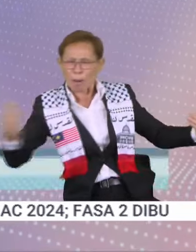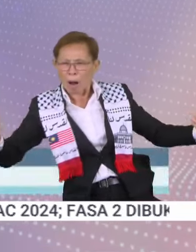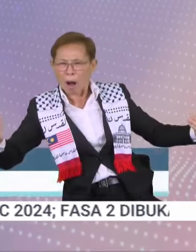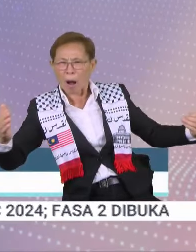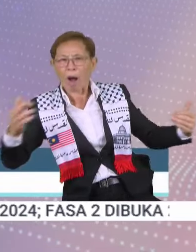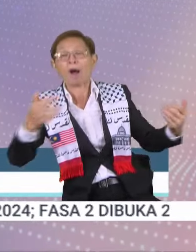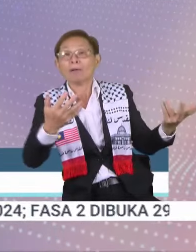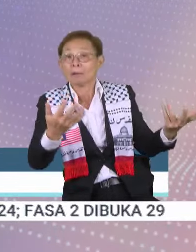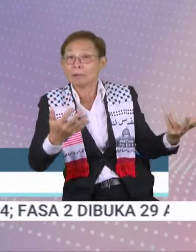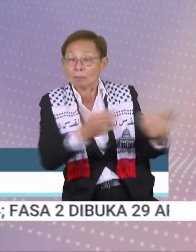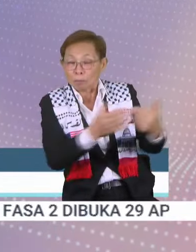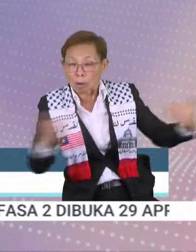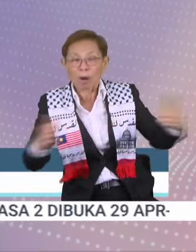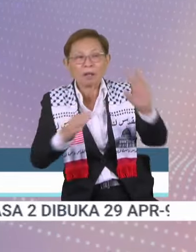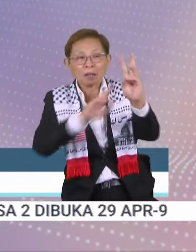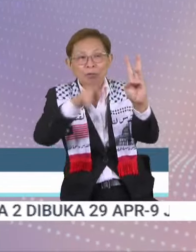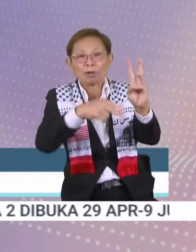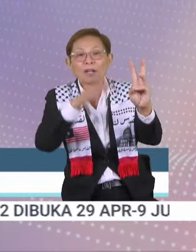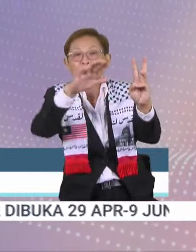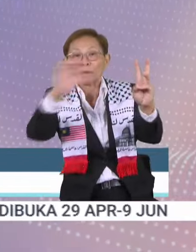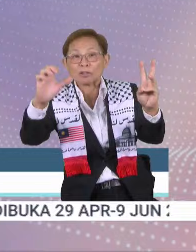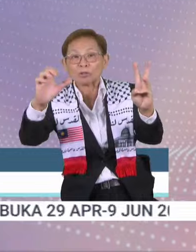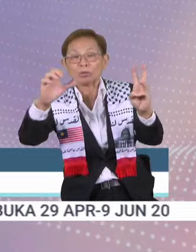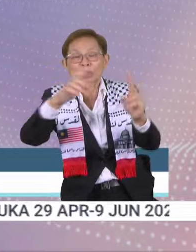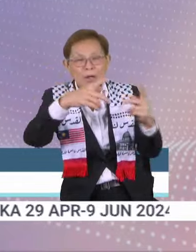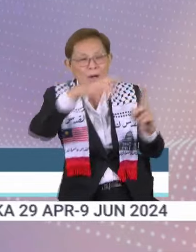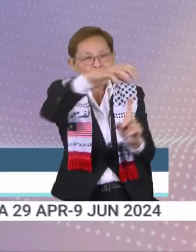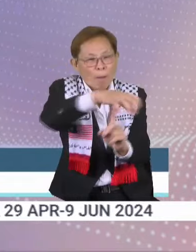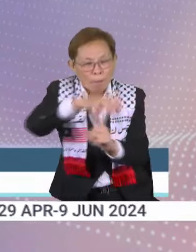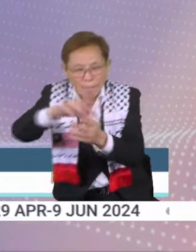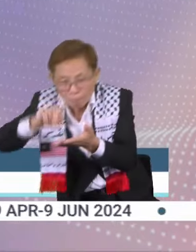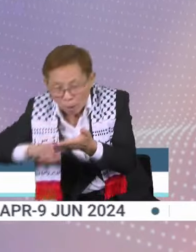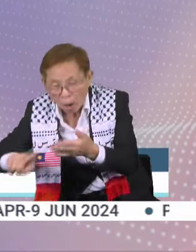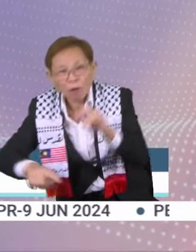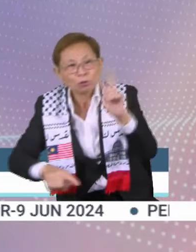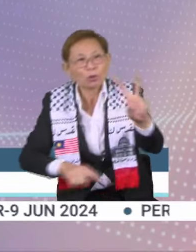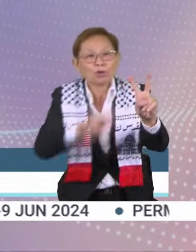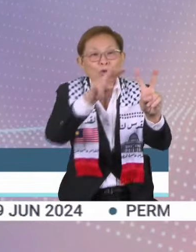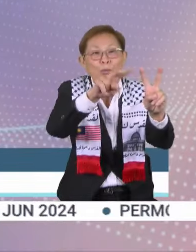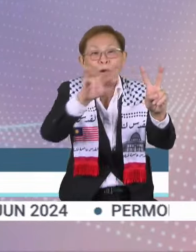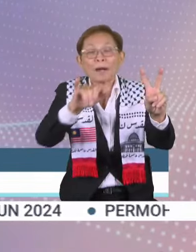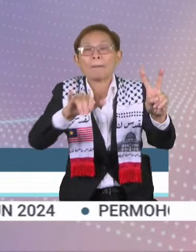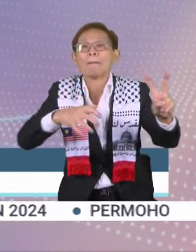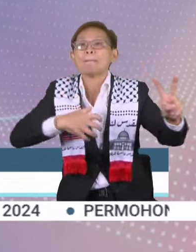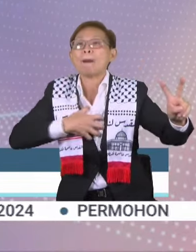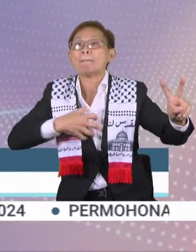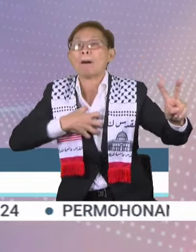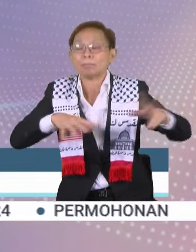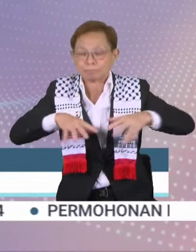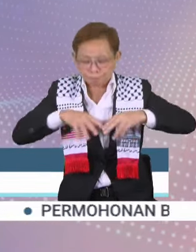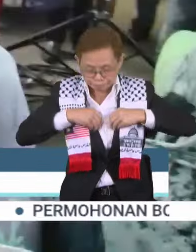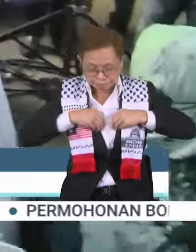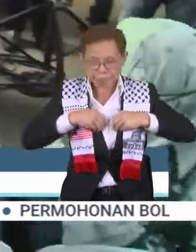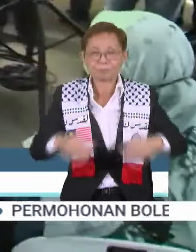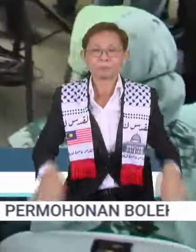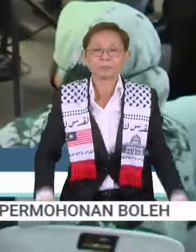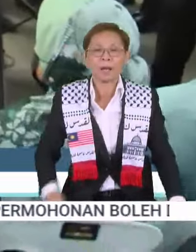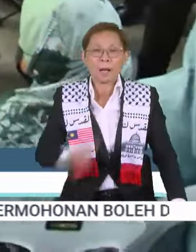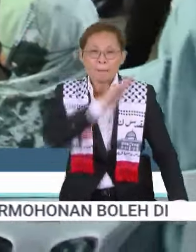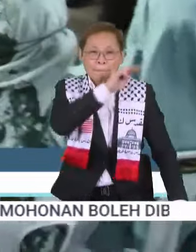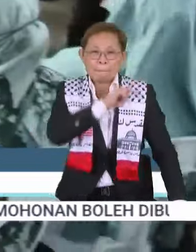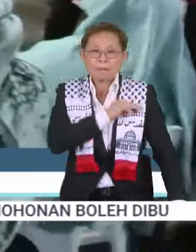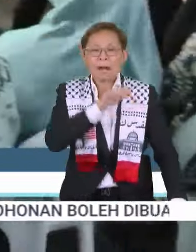tempoh berkenaan lebih 6500 premis diperiksa dan 226 aduan diterima